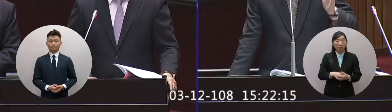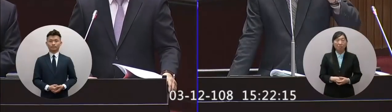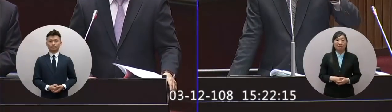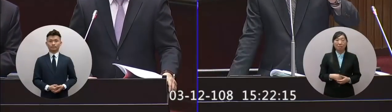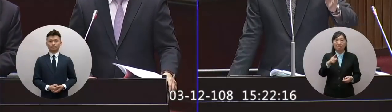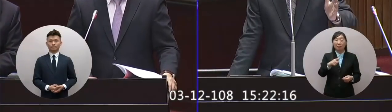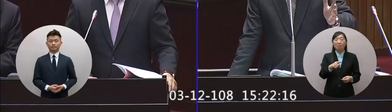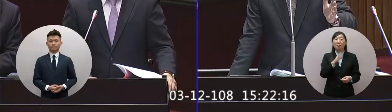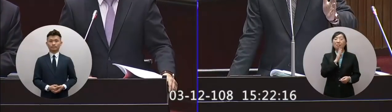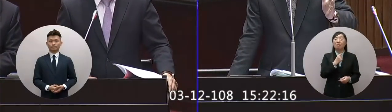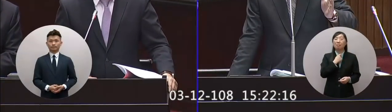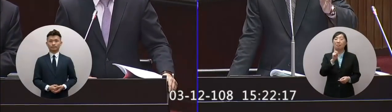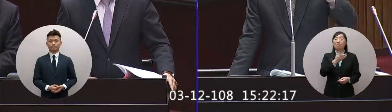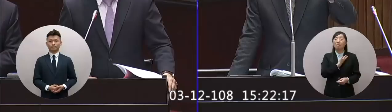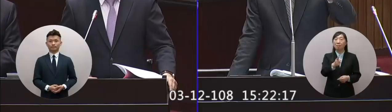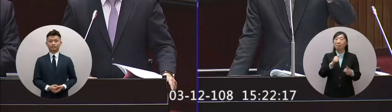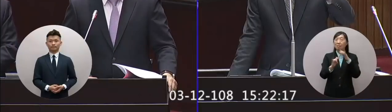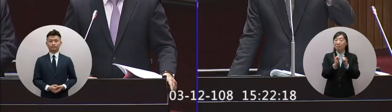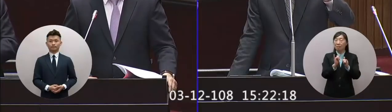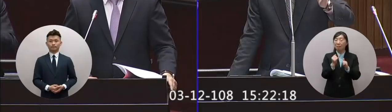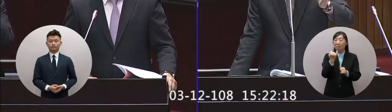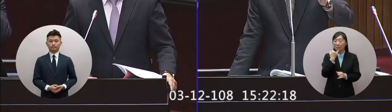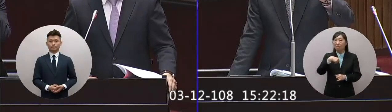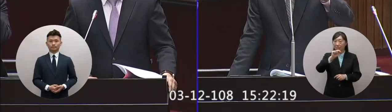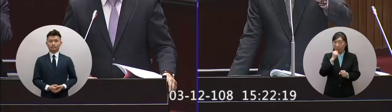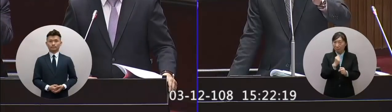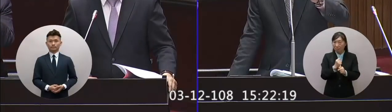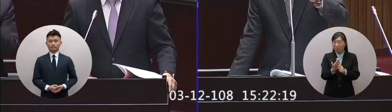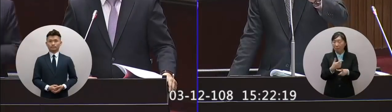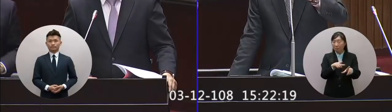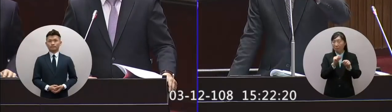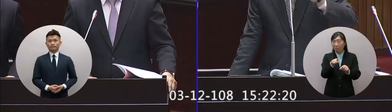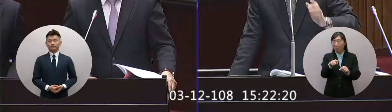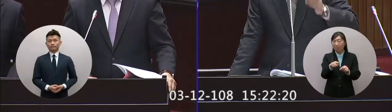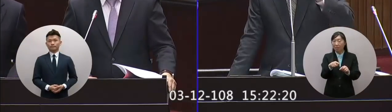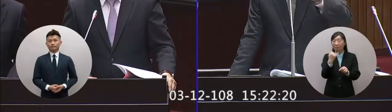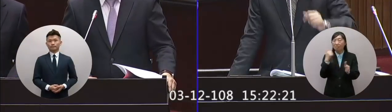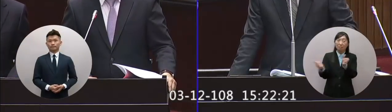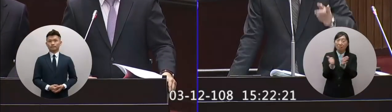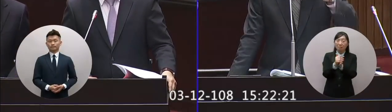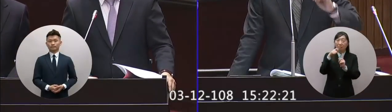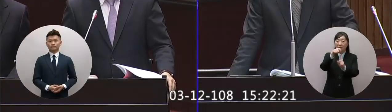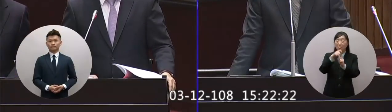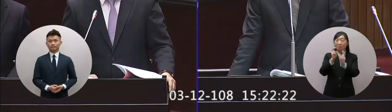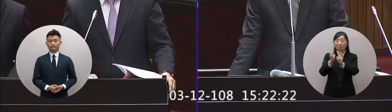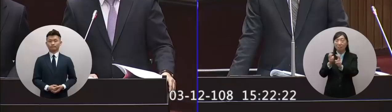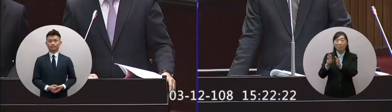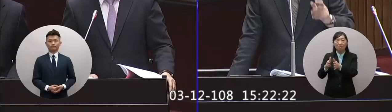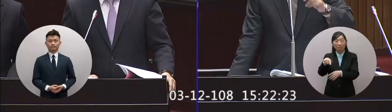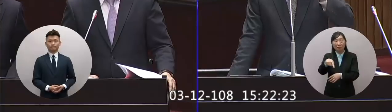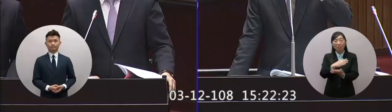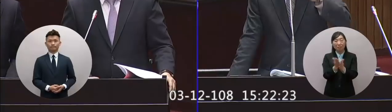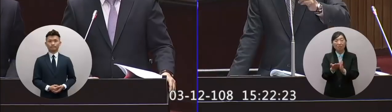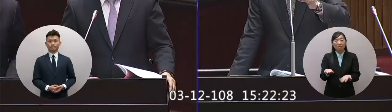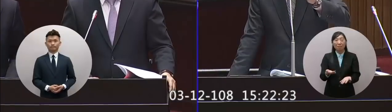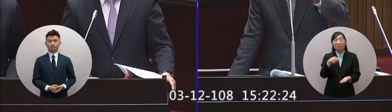来讲，如何让我们的百姓能够去做搭乘 公共运输，其实我很早我就在讲，那